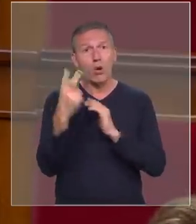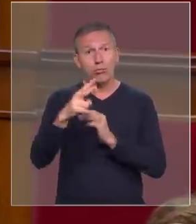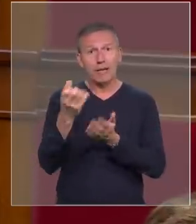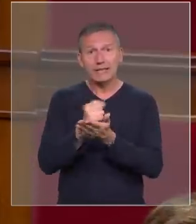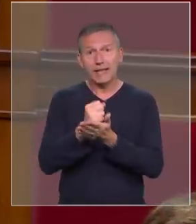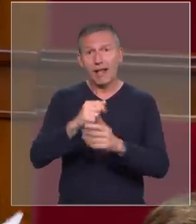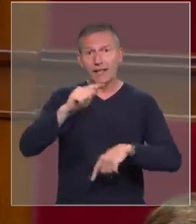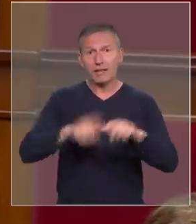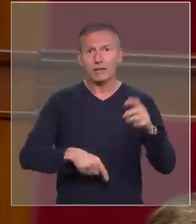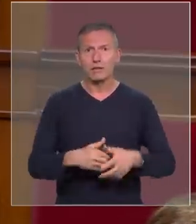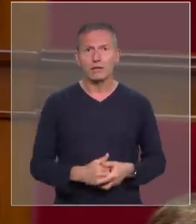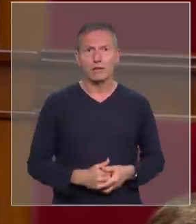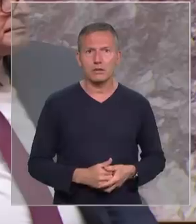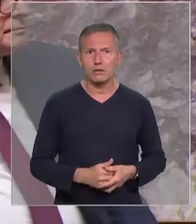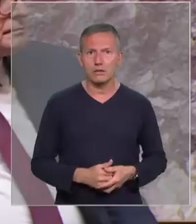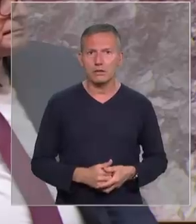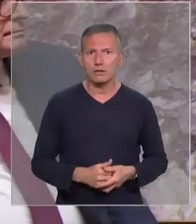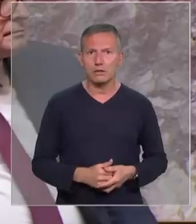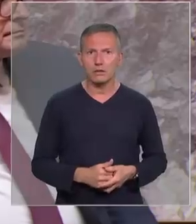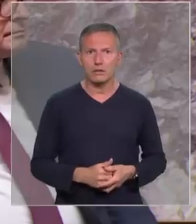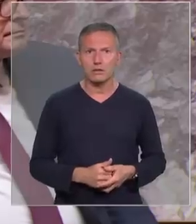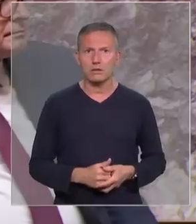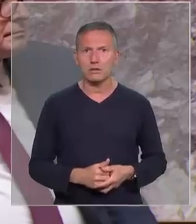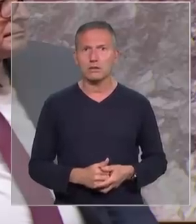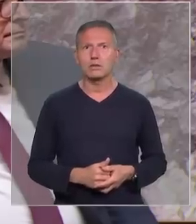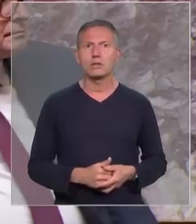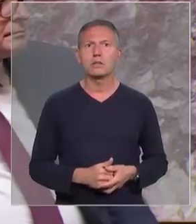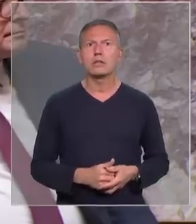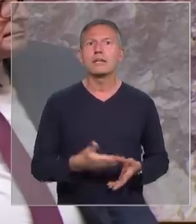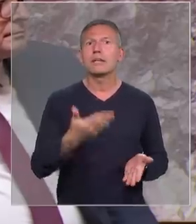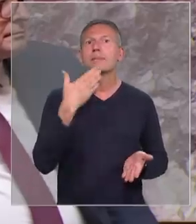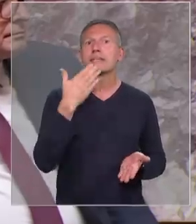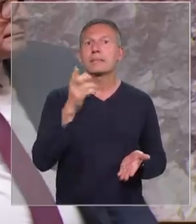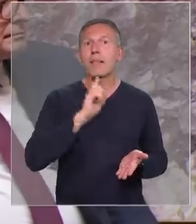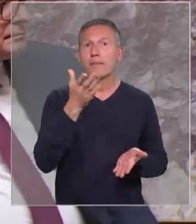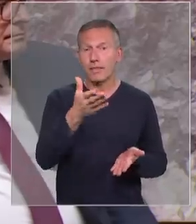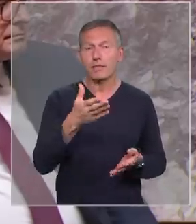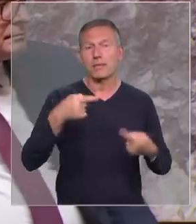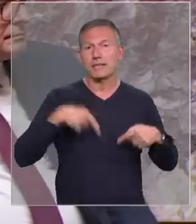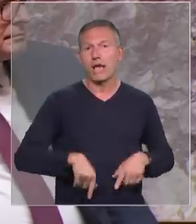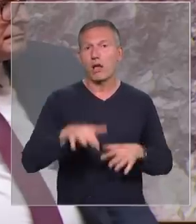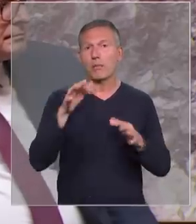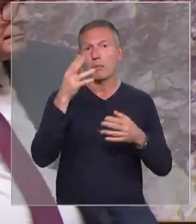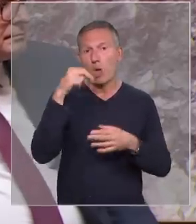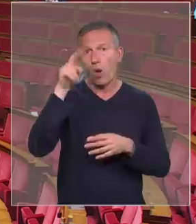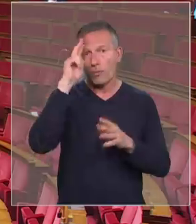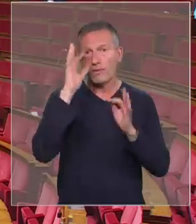Free Sénégal. Merci beaucoup. La parole est à Madame Catherine Colonna, ministre de l'Europe et des Affaires étrangères.